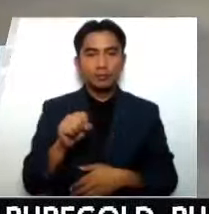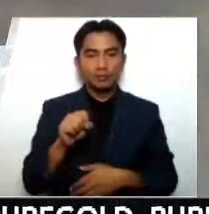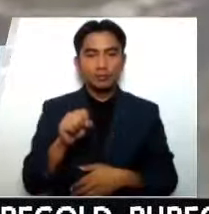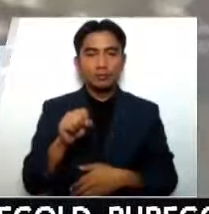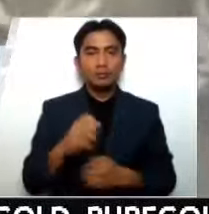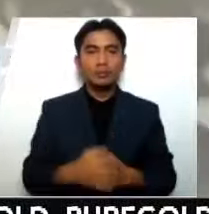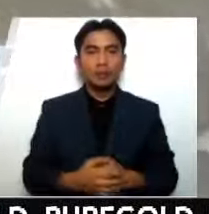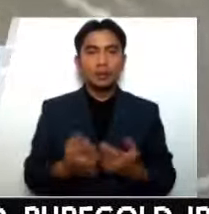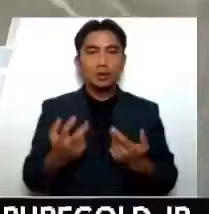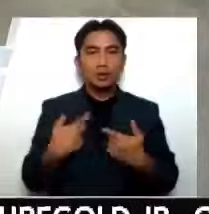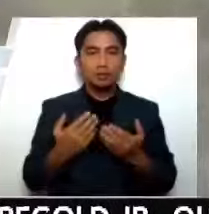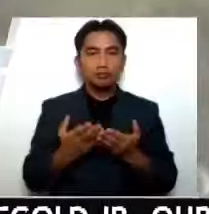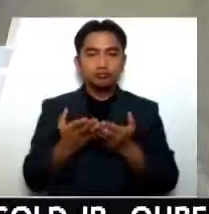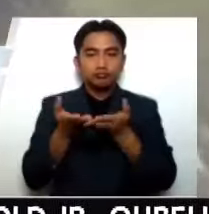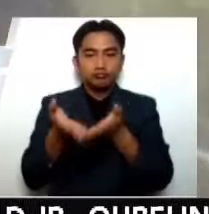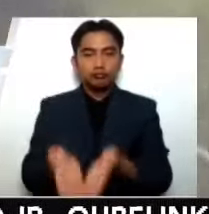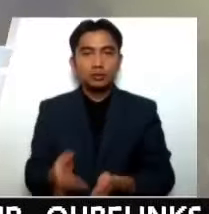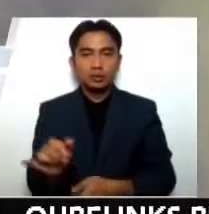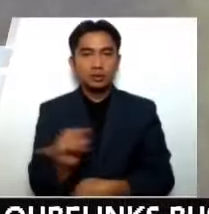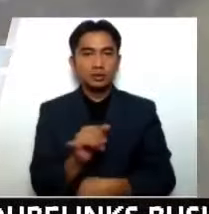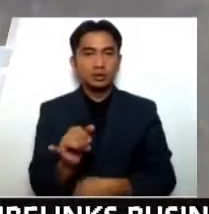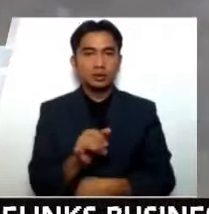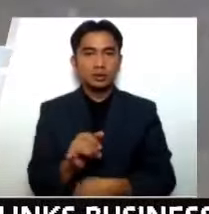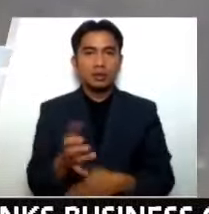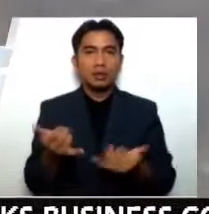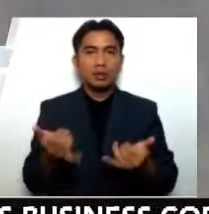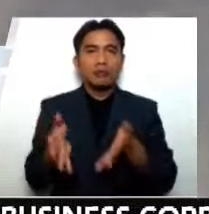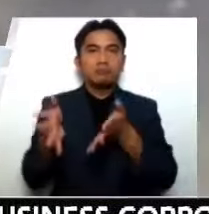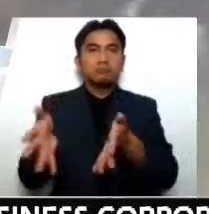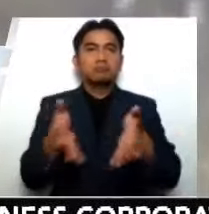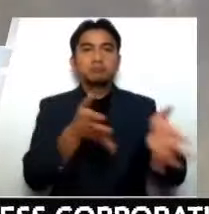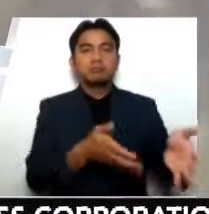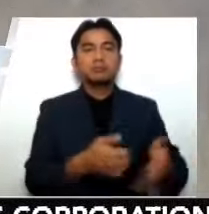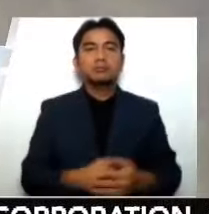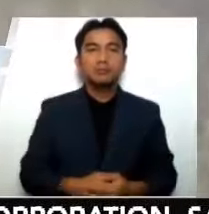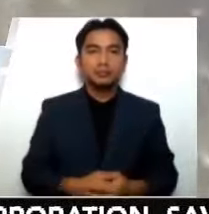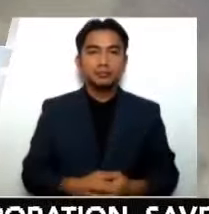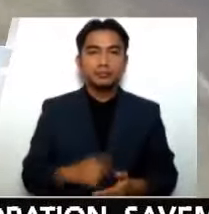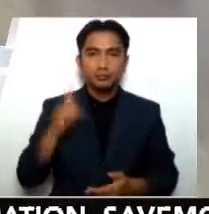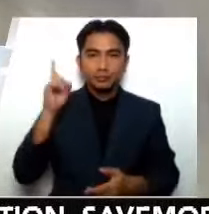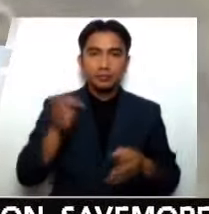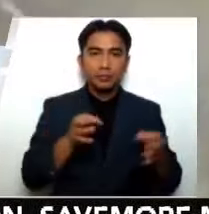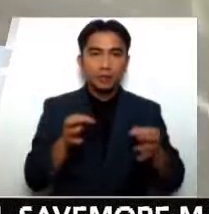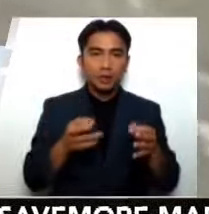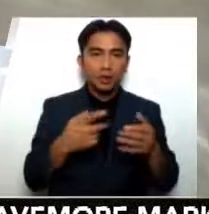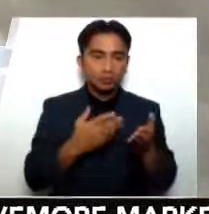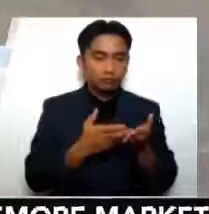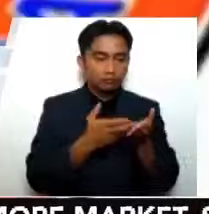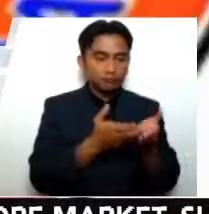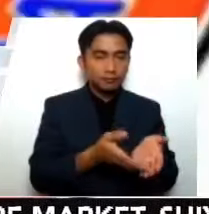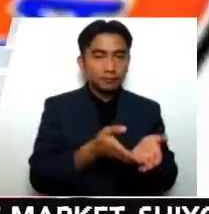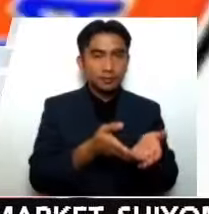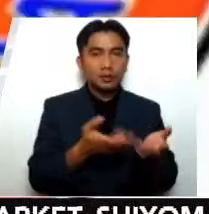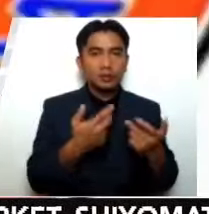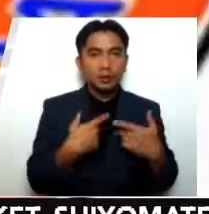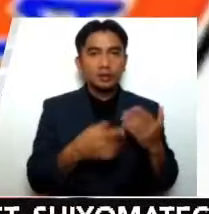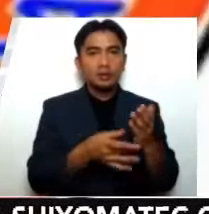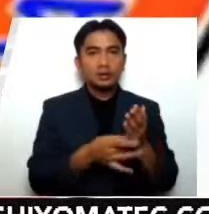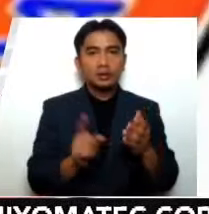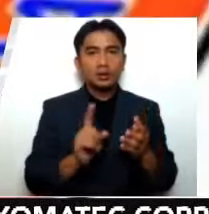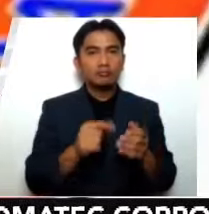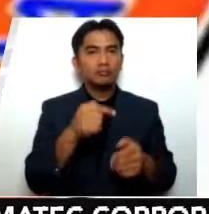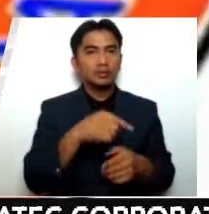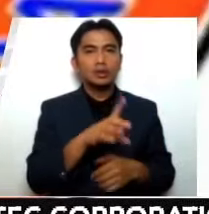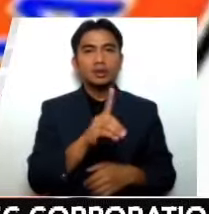parehong bayan. Abandonado na ito. Ang motor tanker Mirola Una po contains ay diesel fuel oil. Diesel fuel oil